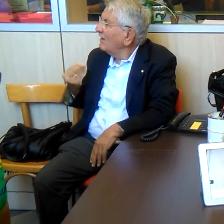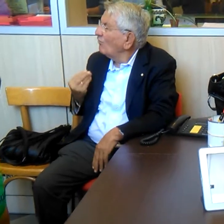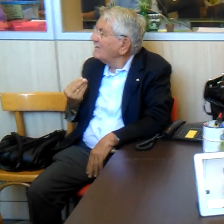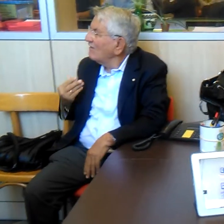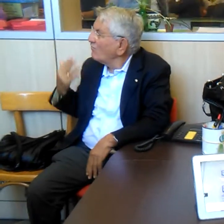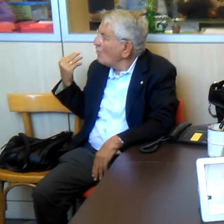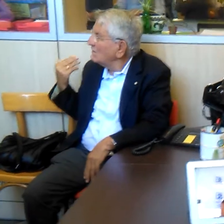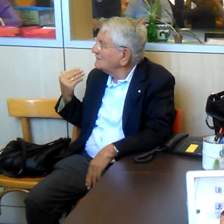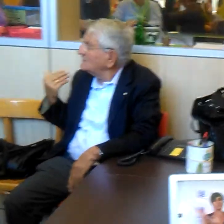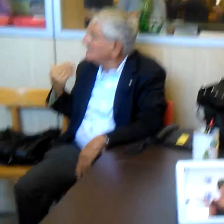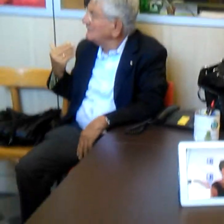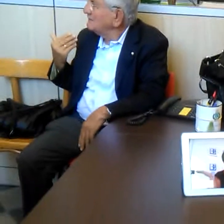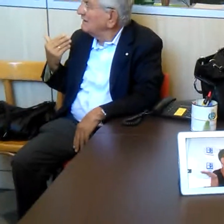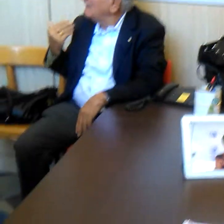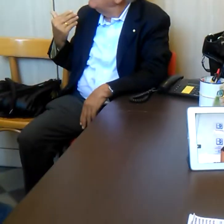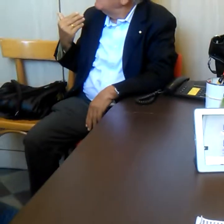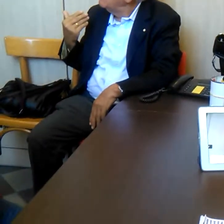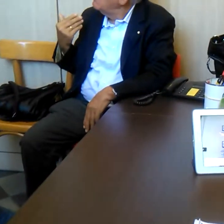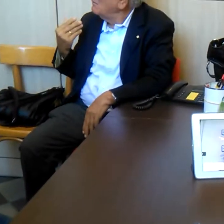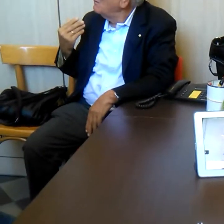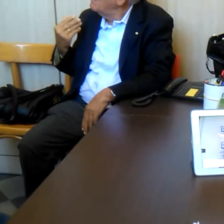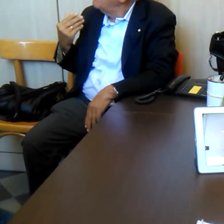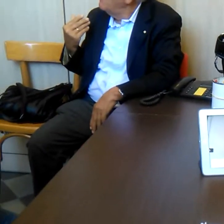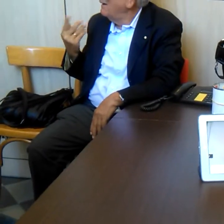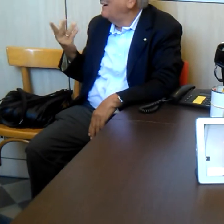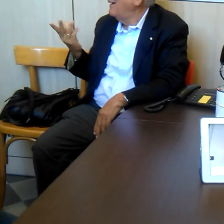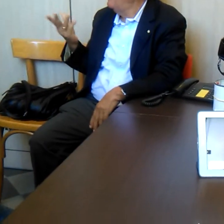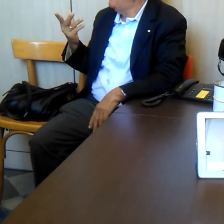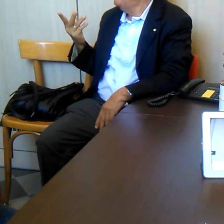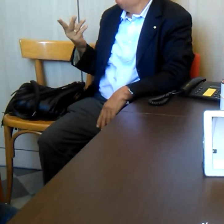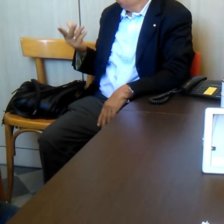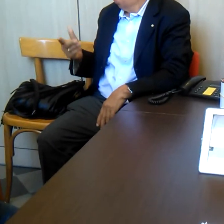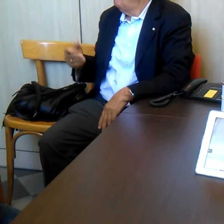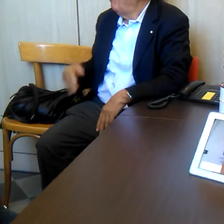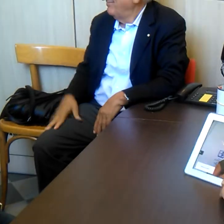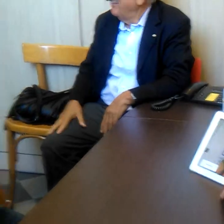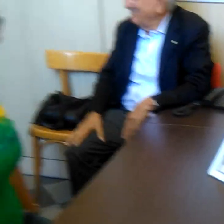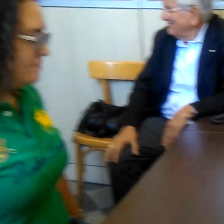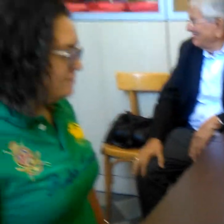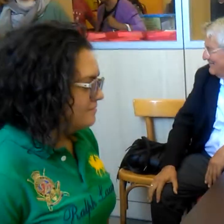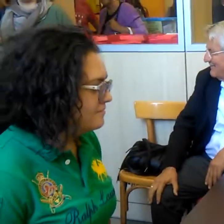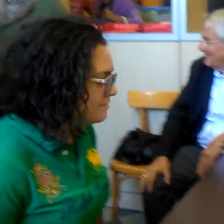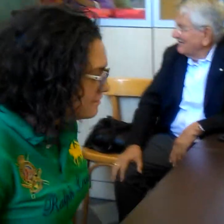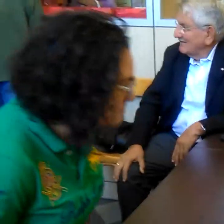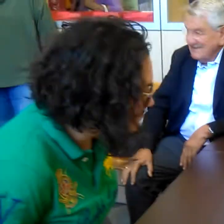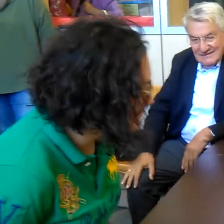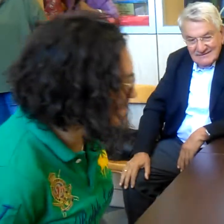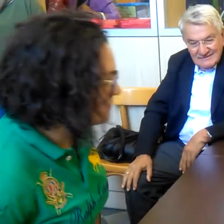Signorina, buongiorno, abbiamo bisogno del suo aiuto. Un secondo.